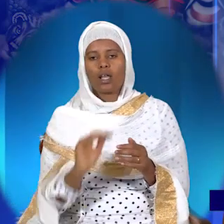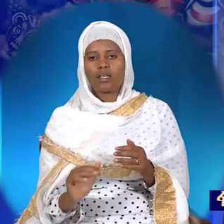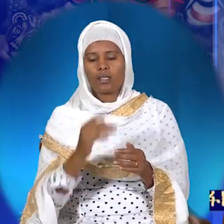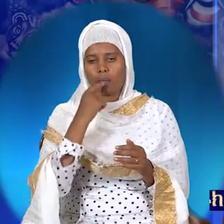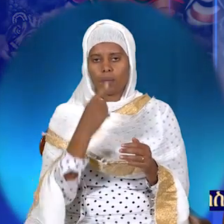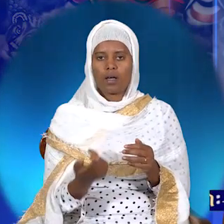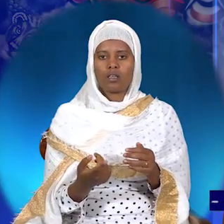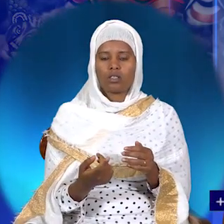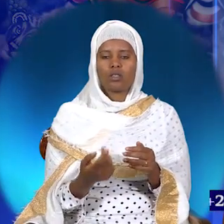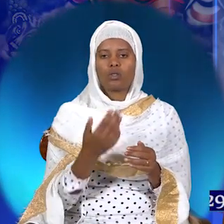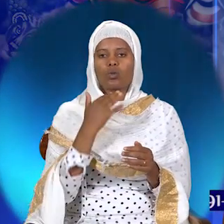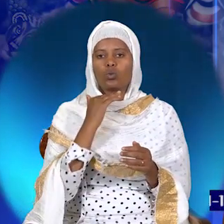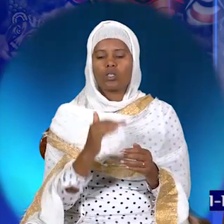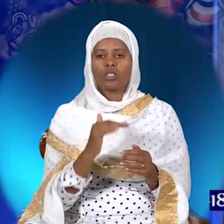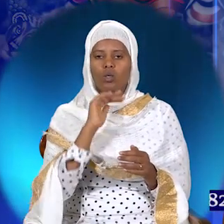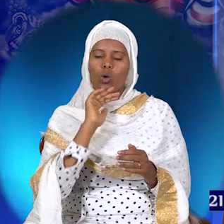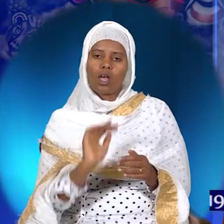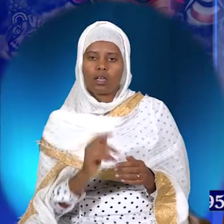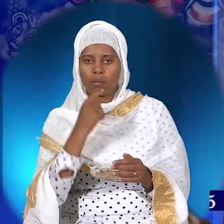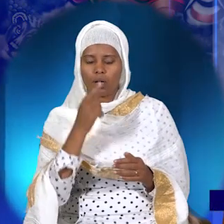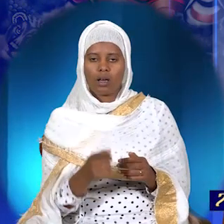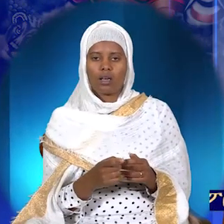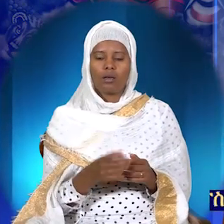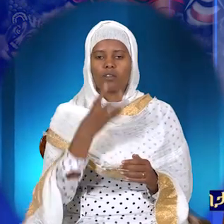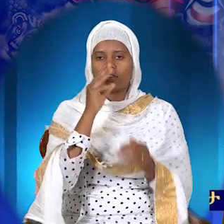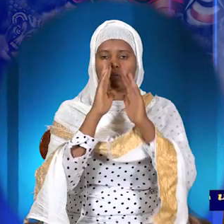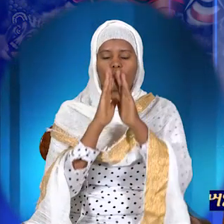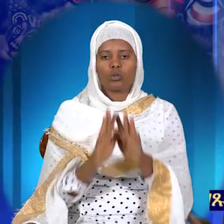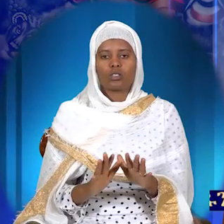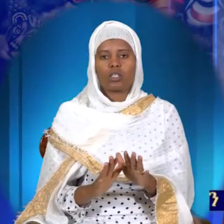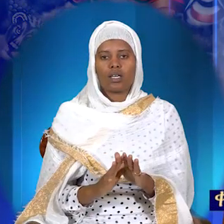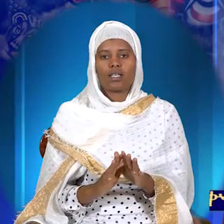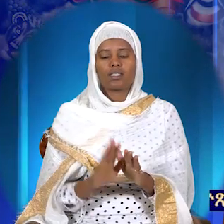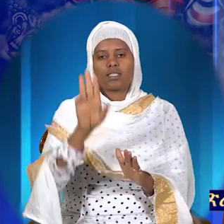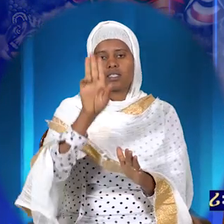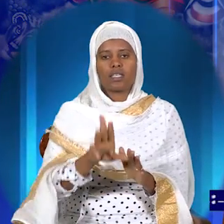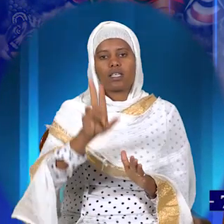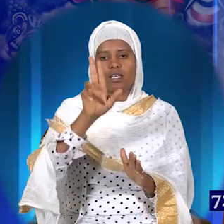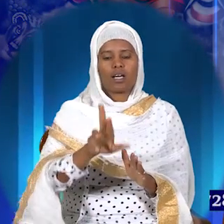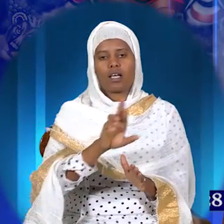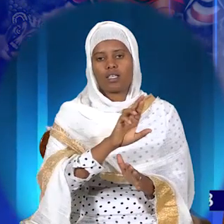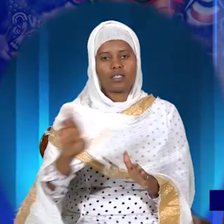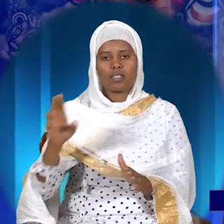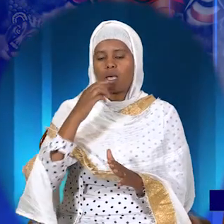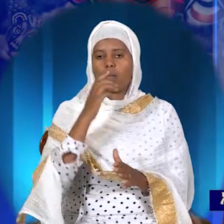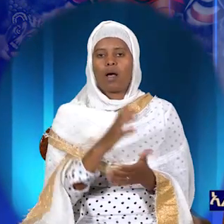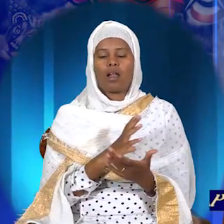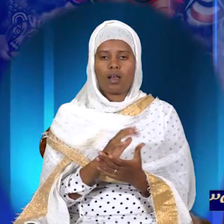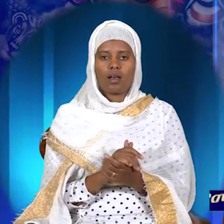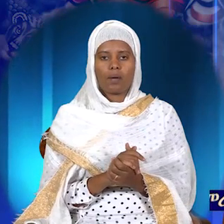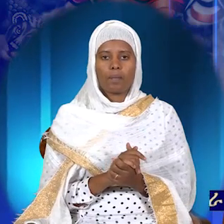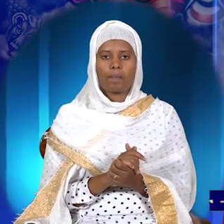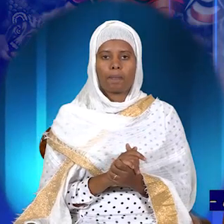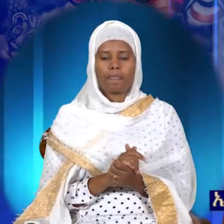ወላዲ ተባሂሉ ይጽዋዕ ወልድ ድማ ተወላዲ ተባሂሉ ይጽዋዕ መንፈስ ቅዱስ ድማ ሰራጺ ኢላ ቅድስ ቤተ ክርስቲያን